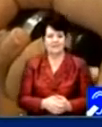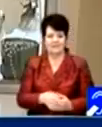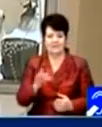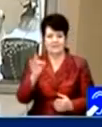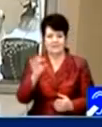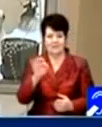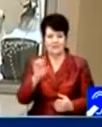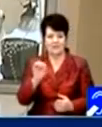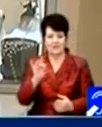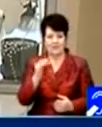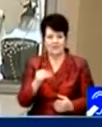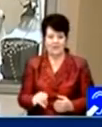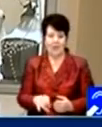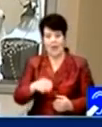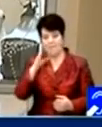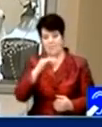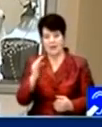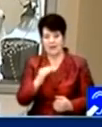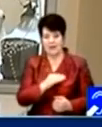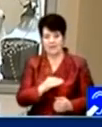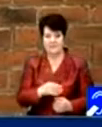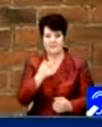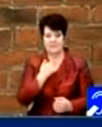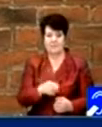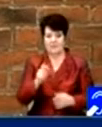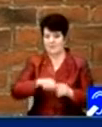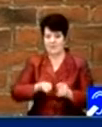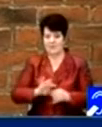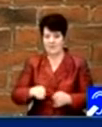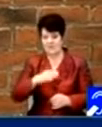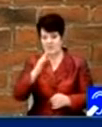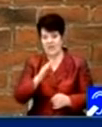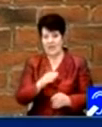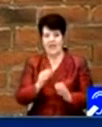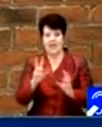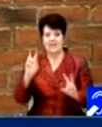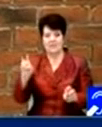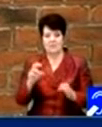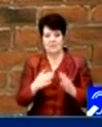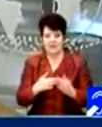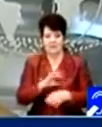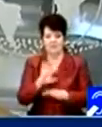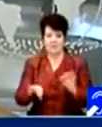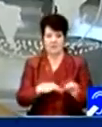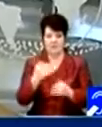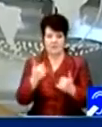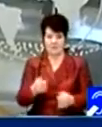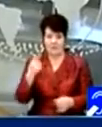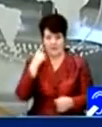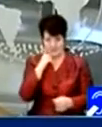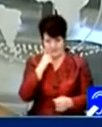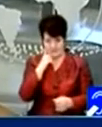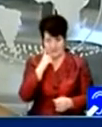strawberry. Părinții ocupați nu mai trebuie să verifice temele pentru acasă ale celor mici. Este un proiect bine gândit